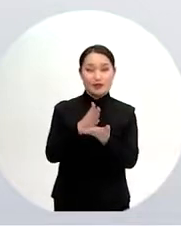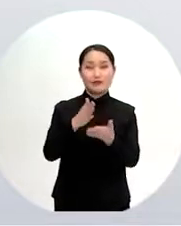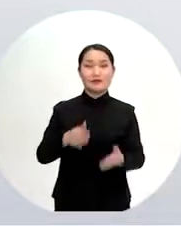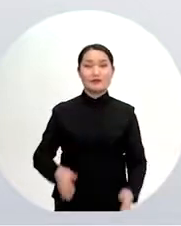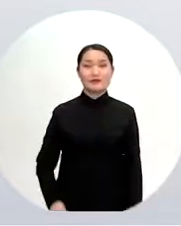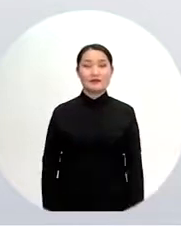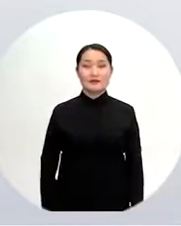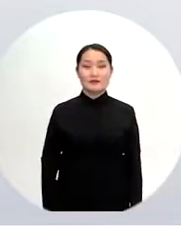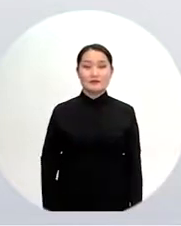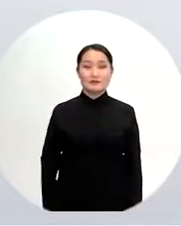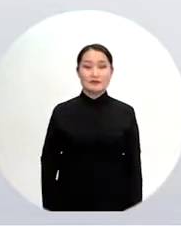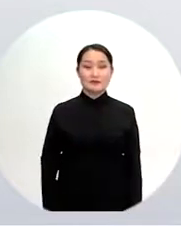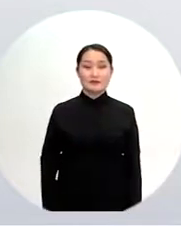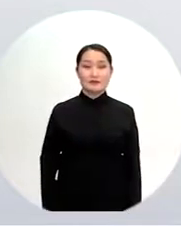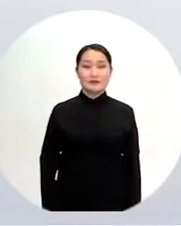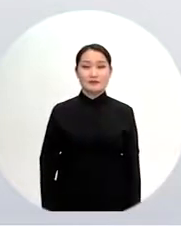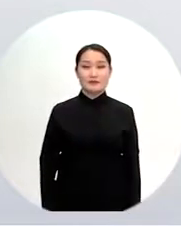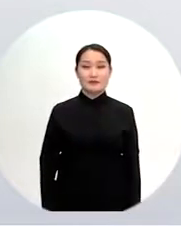хүүхдүүдээ.